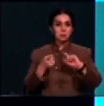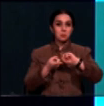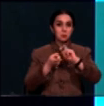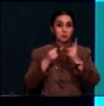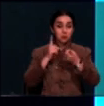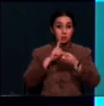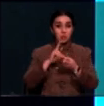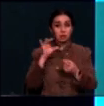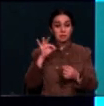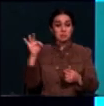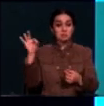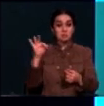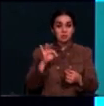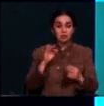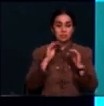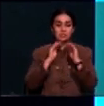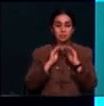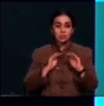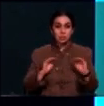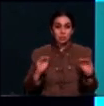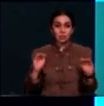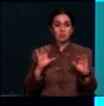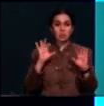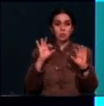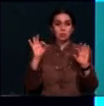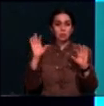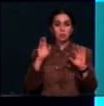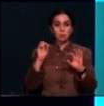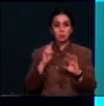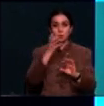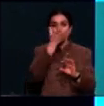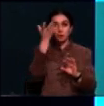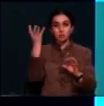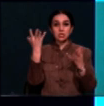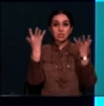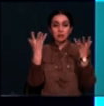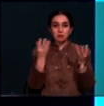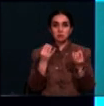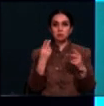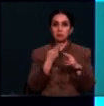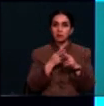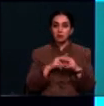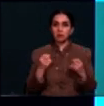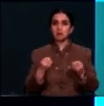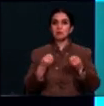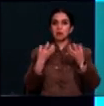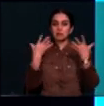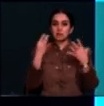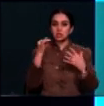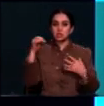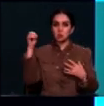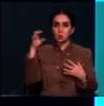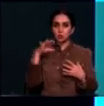переменилась. Сразу наступили тихие, безоблачные дни, такие ясные, солнечные и